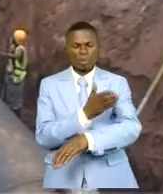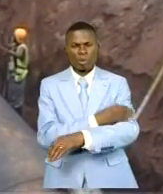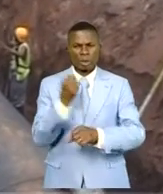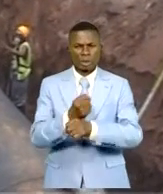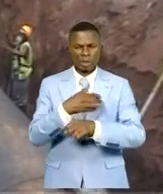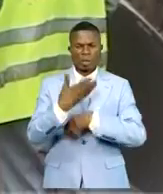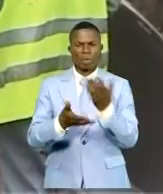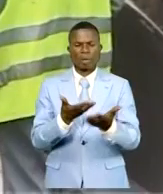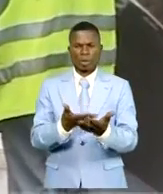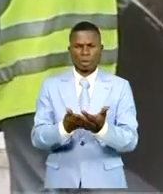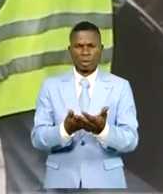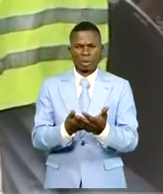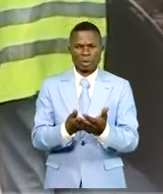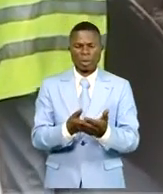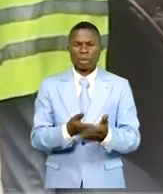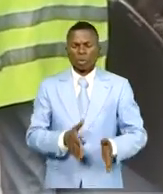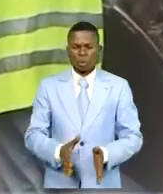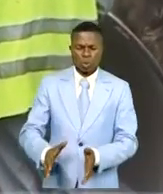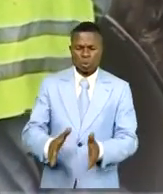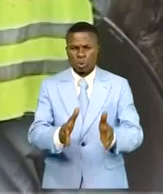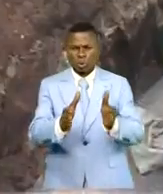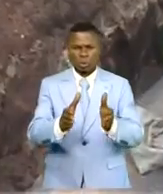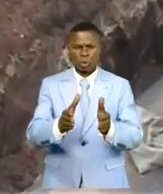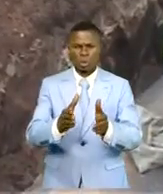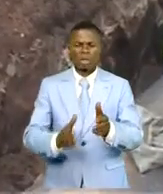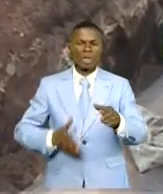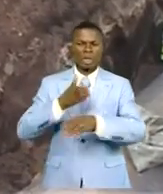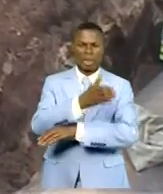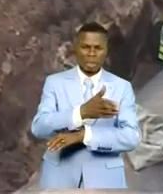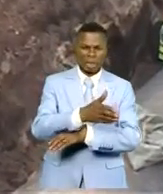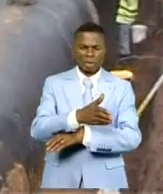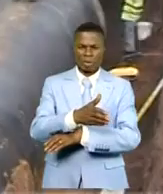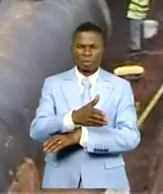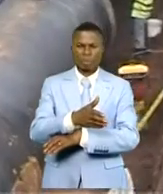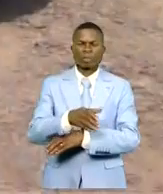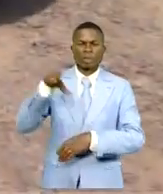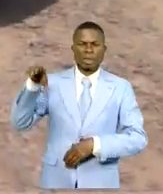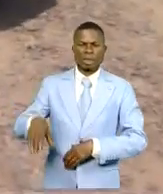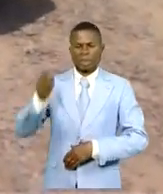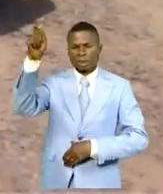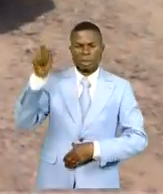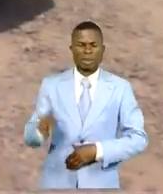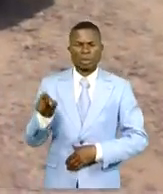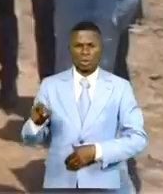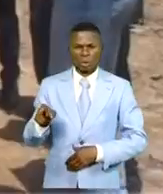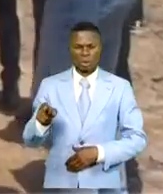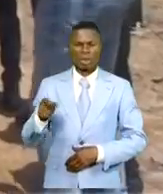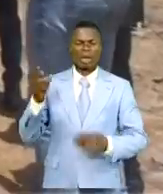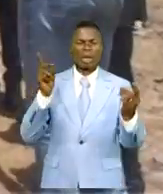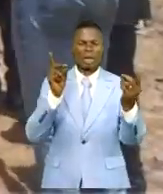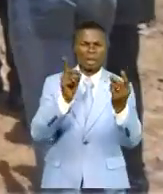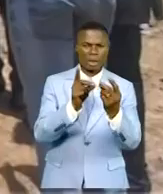travaux d'installation des conduites d'eau devant traverser l'avenue du tourisme en passant par les camps Colonel Tchatchi afin de